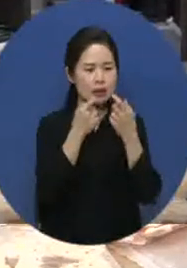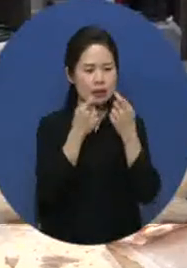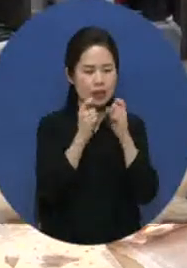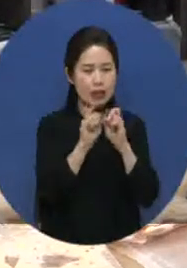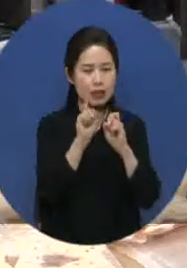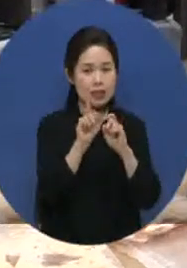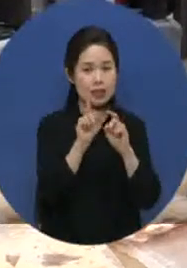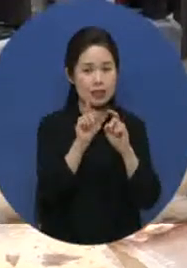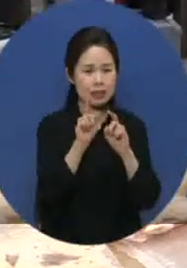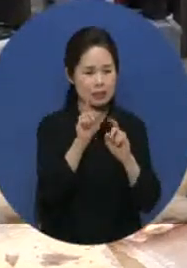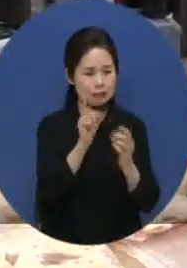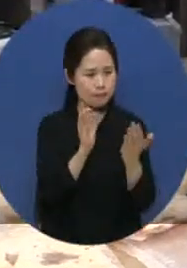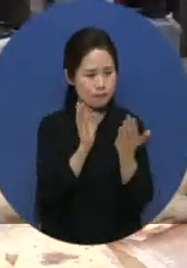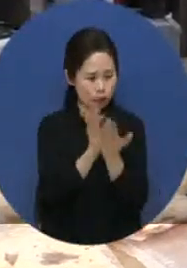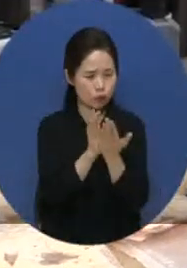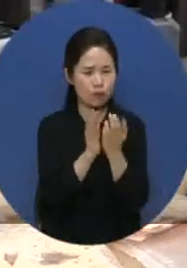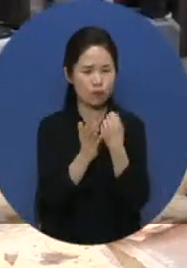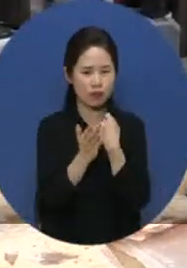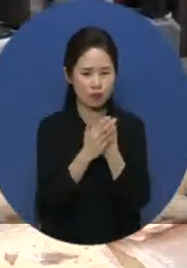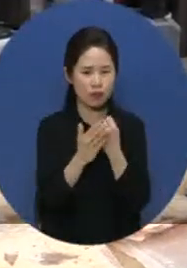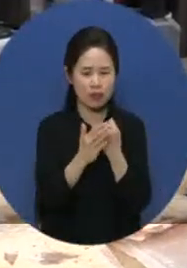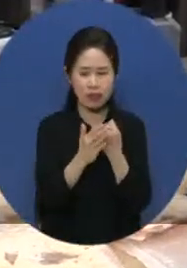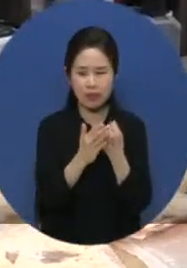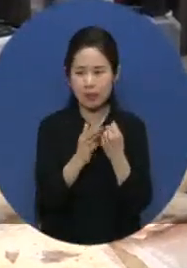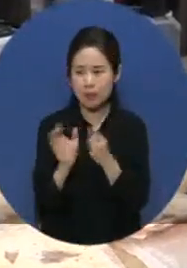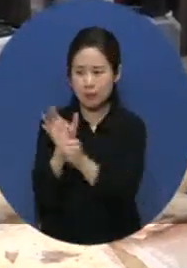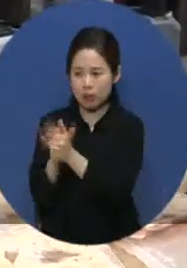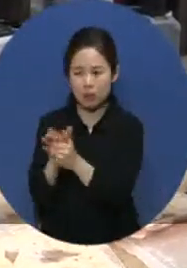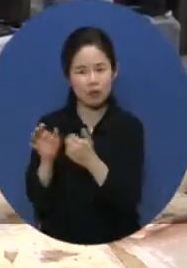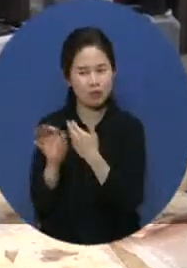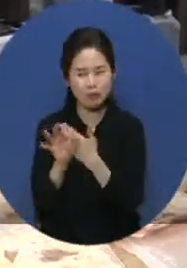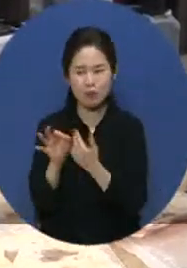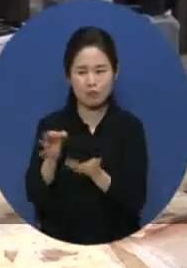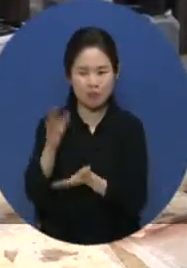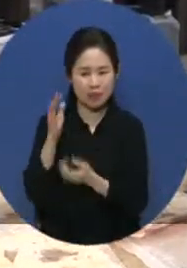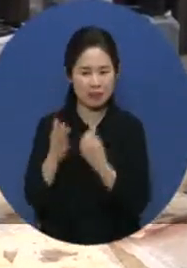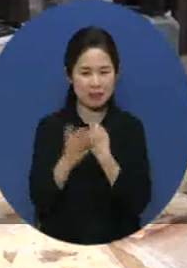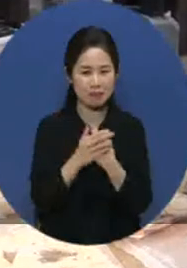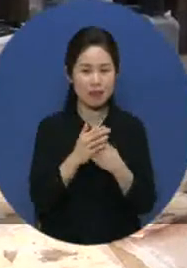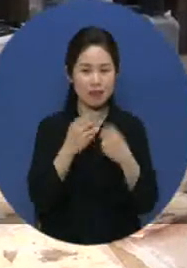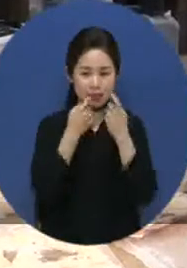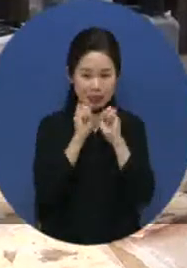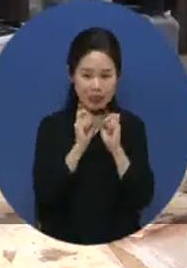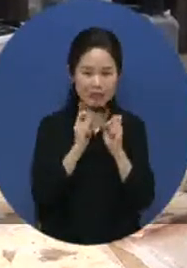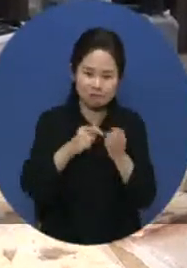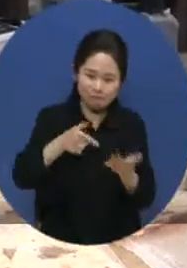비용이 수지타산이 안 맞아서 일단 손으로 하고 있습니다. 시간이 많이 걸리죠.